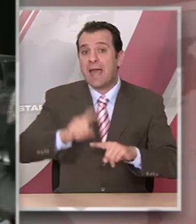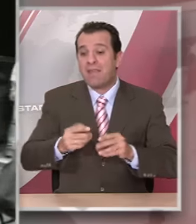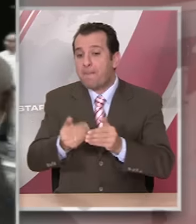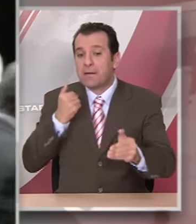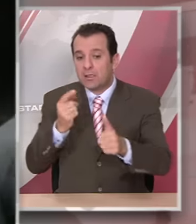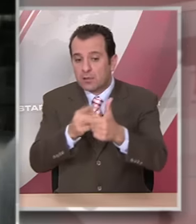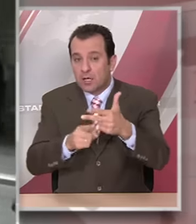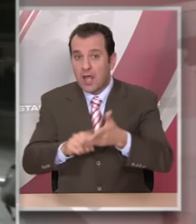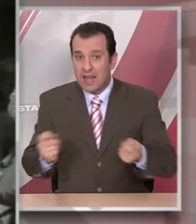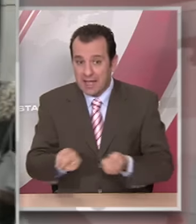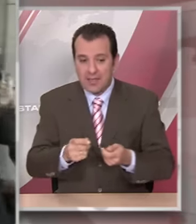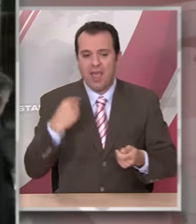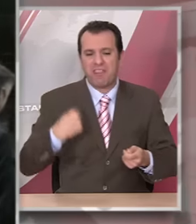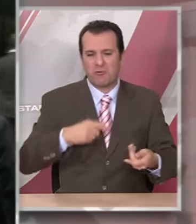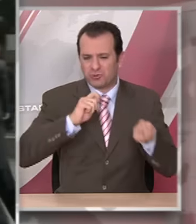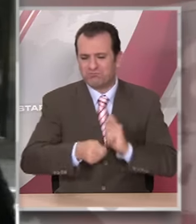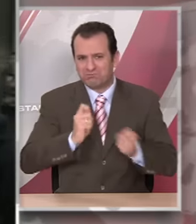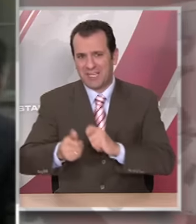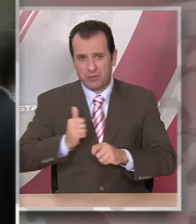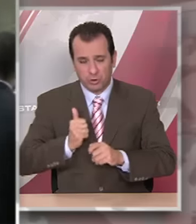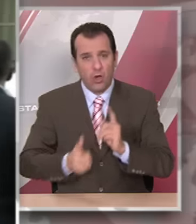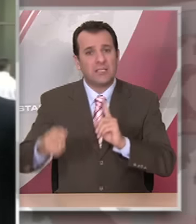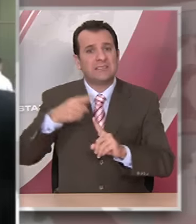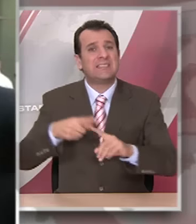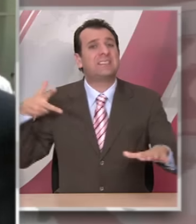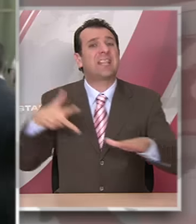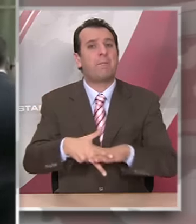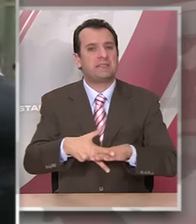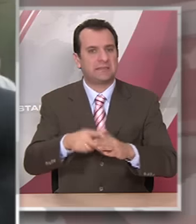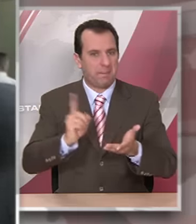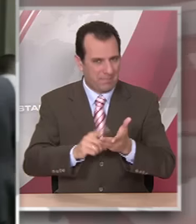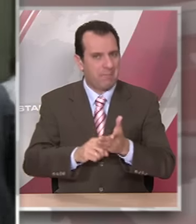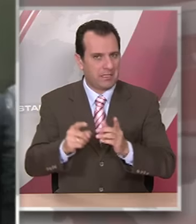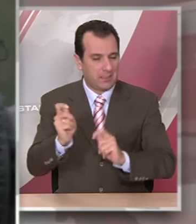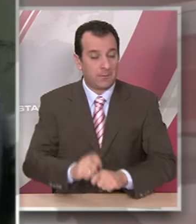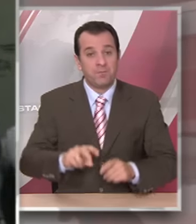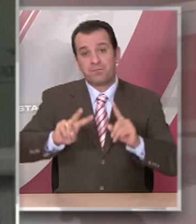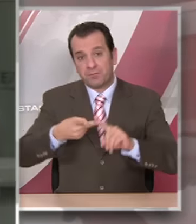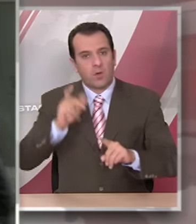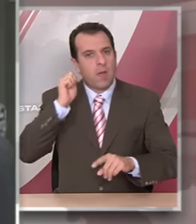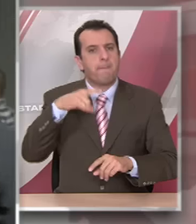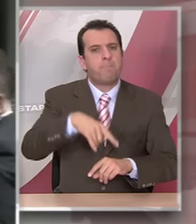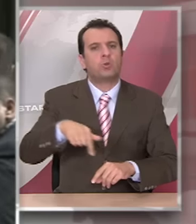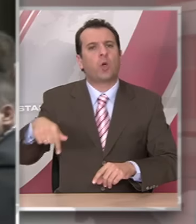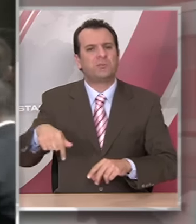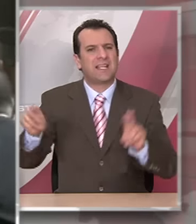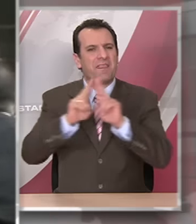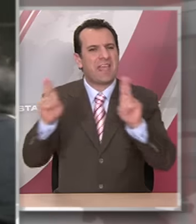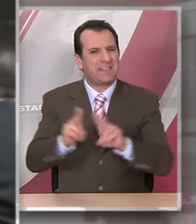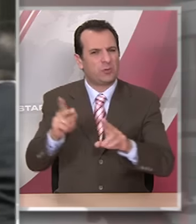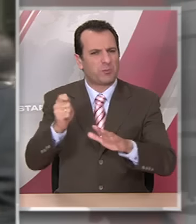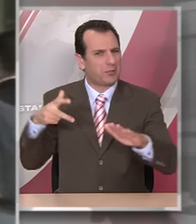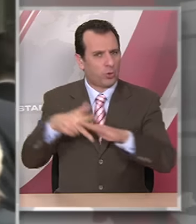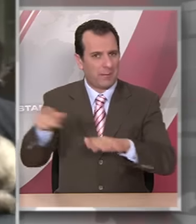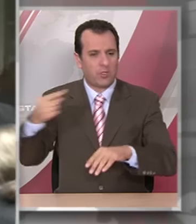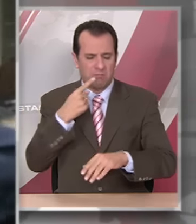προχωρήσει τις ιδιωτικοποιήσεις και να πάρει μέτρα για τις τράπεζες. Νέα βολίδα όμως ήρθε και από τη μεριά του Πολ Τόμσεν, ο οποίος ζητά νέες μειώσεις στις συντάξεις